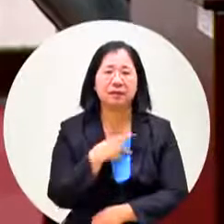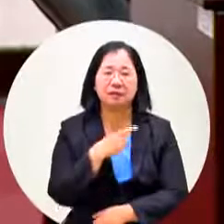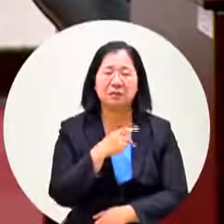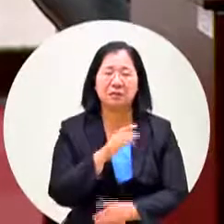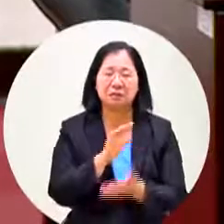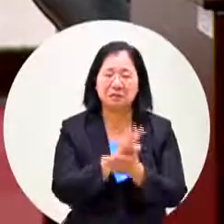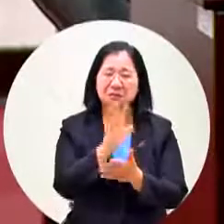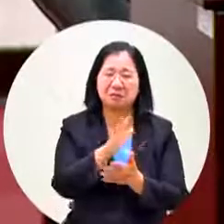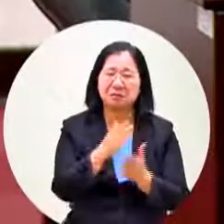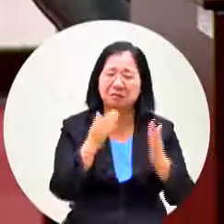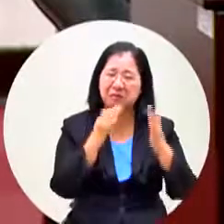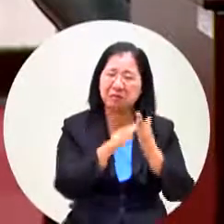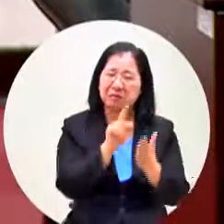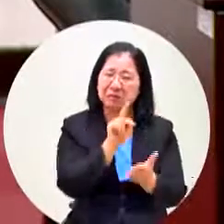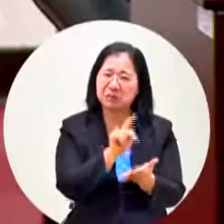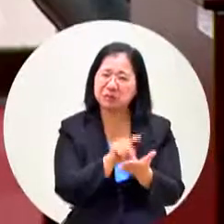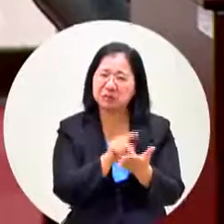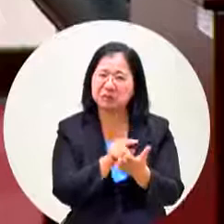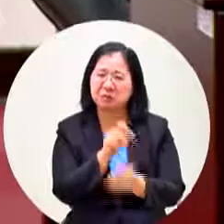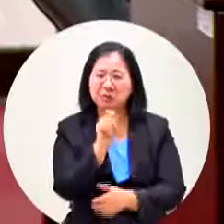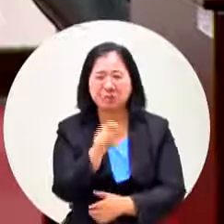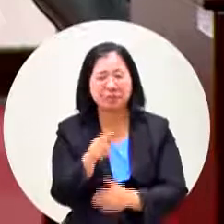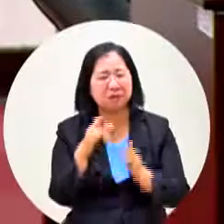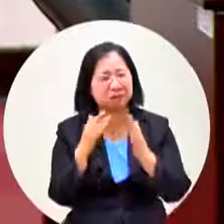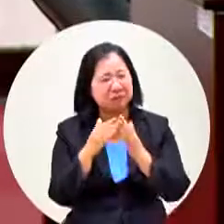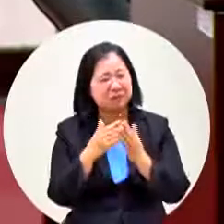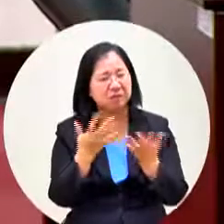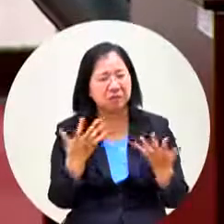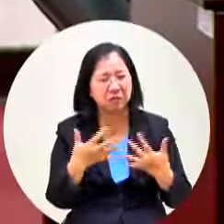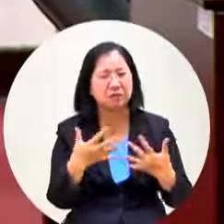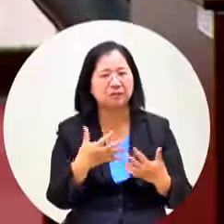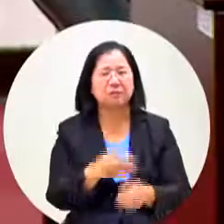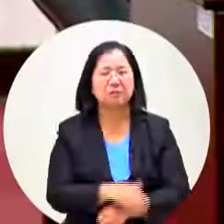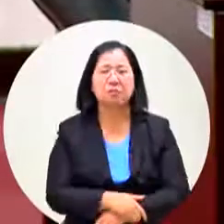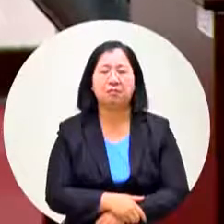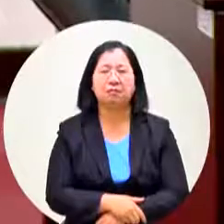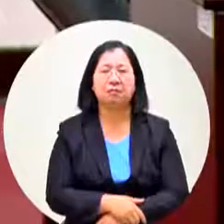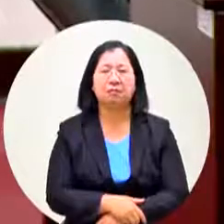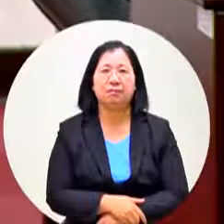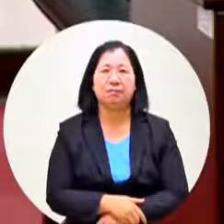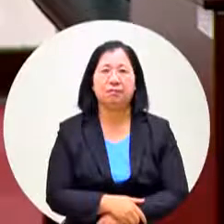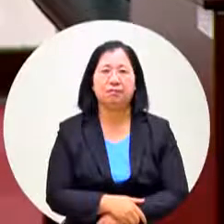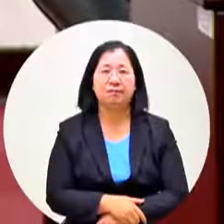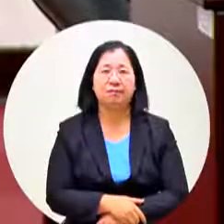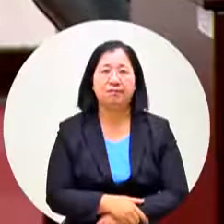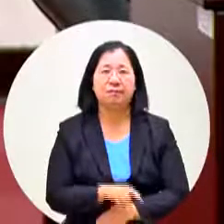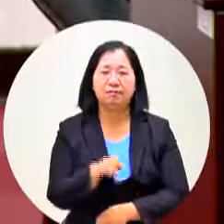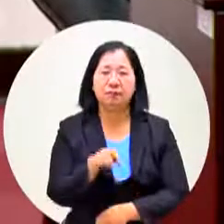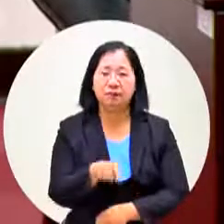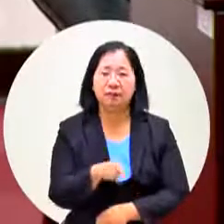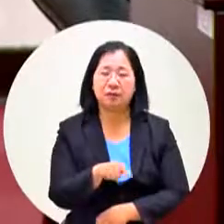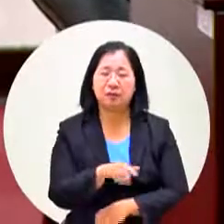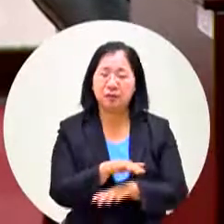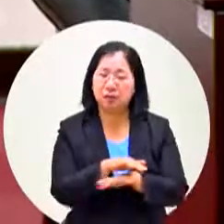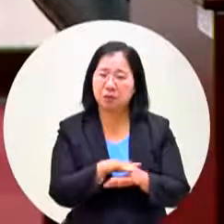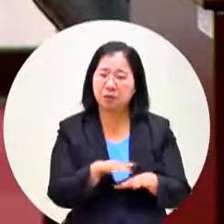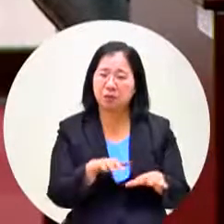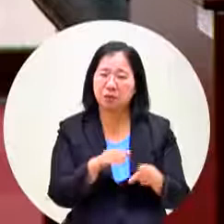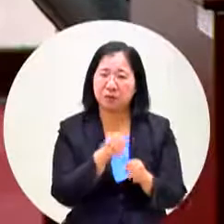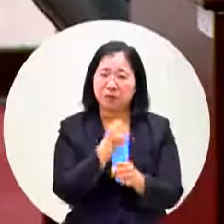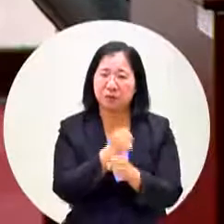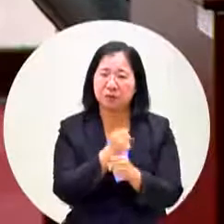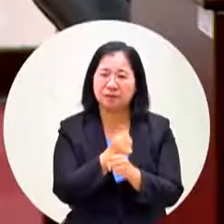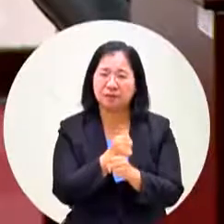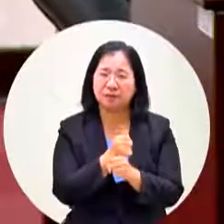厝，还是买厝，而且种种问题吼，啊，所以有一个稳定的啊，这